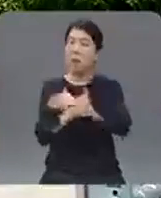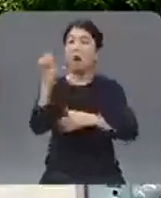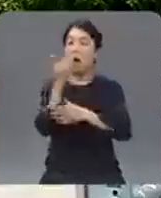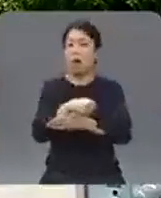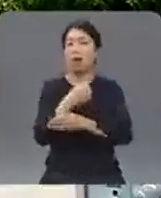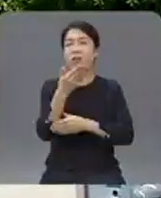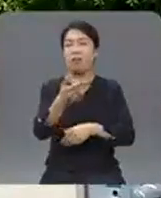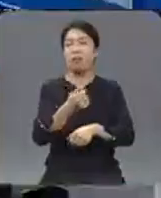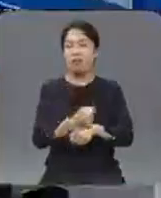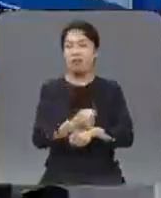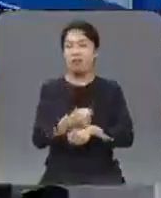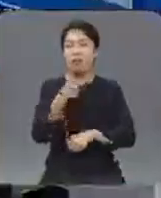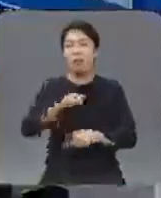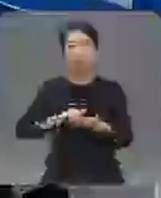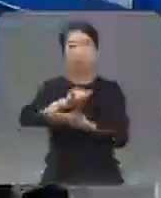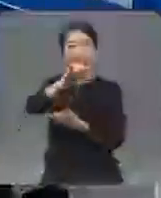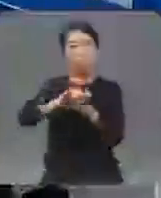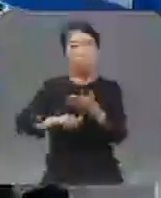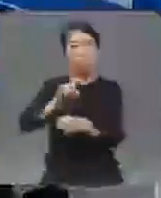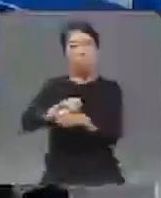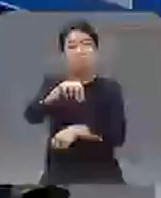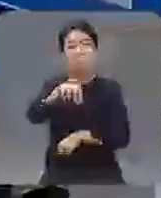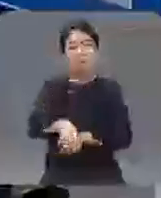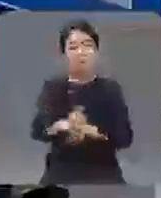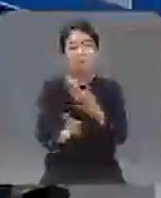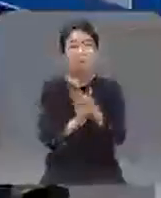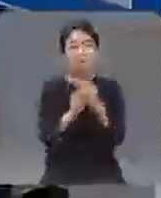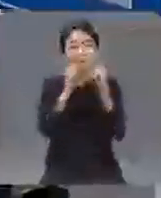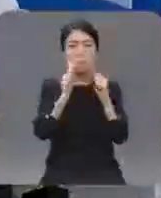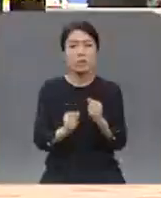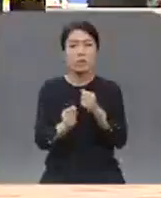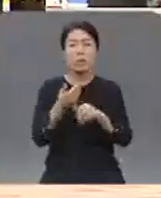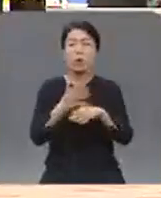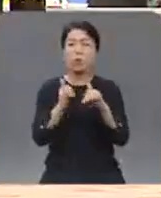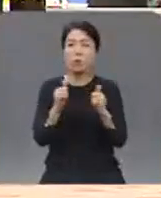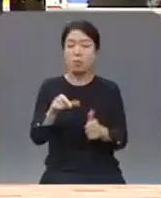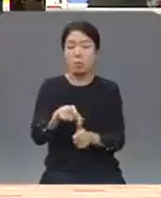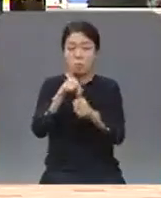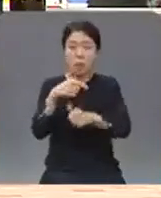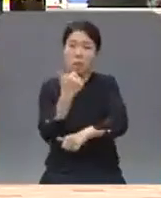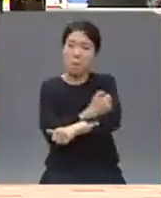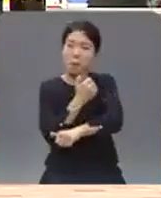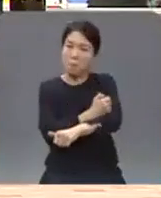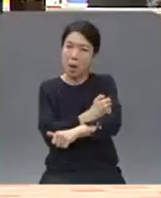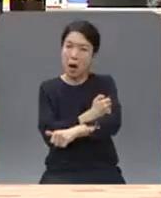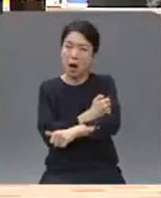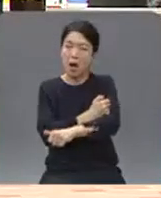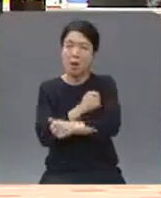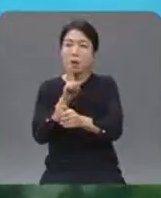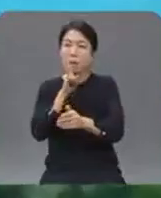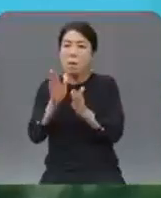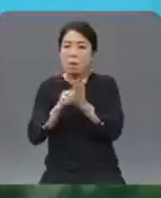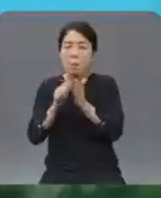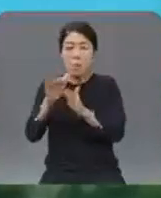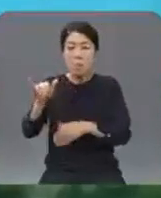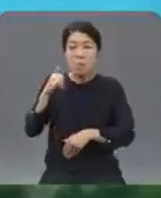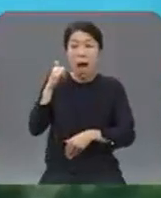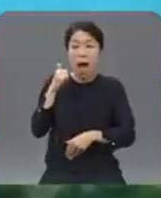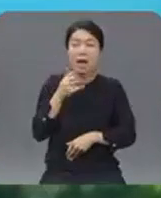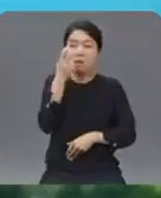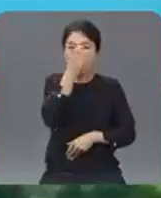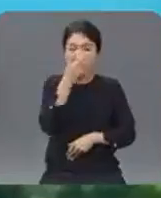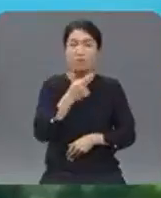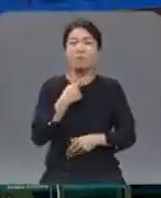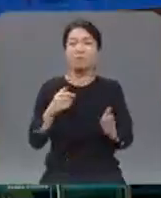출입국 외국인 사무소는이 클럽에서 불법체류 외국인을 고용하고 마약을 투약한다는 첩보를 입수하고 수사를